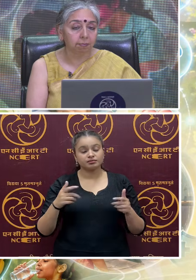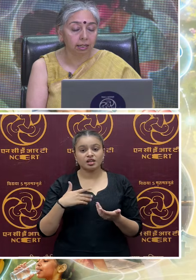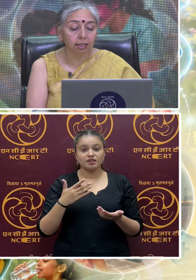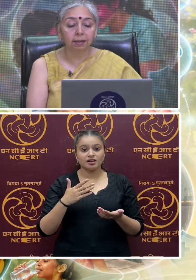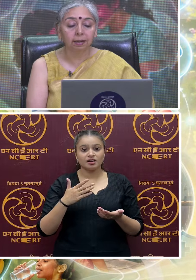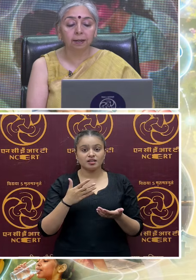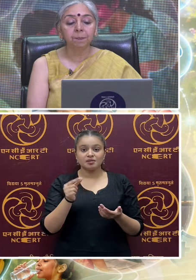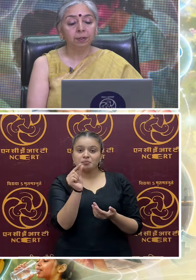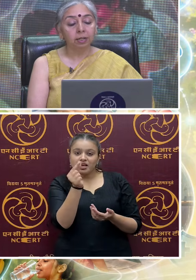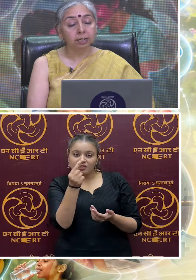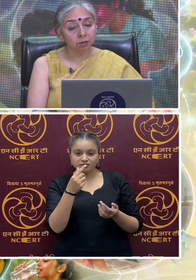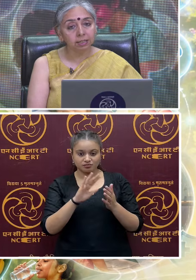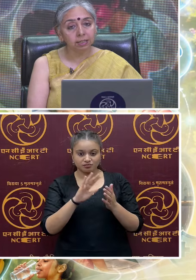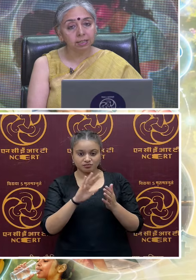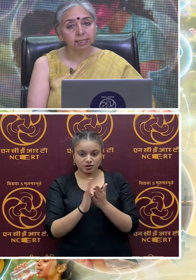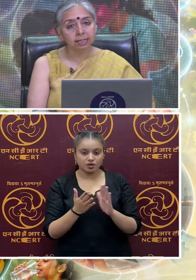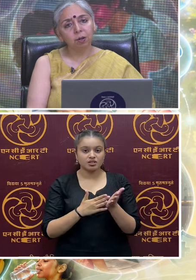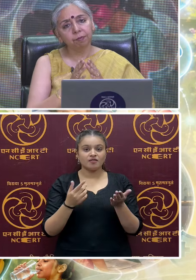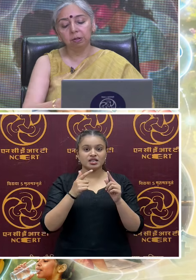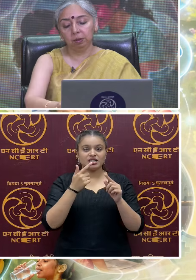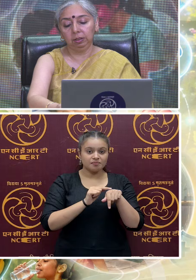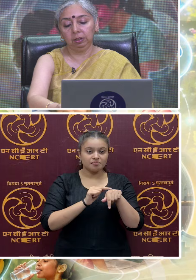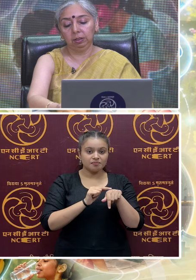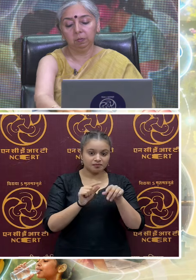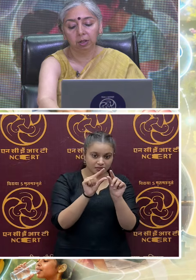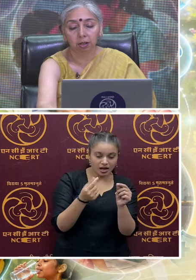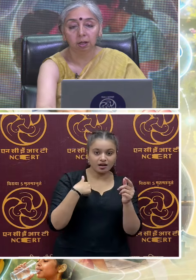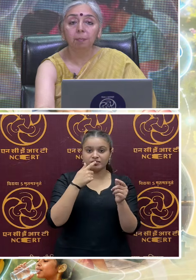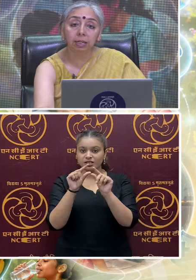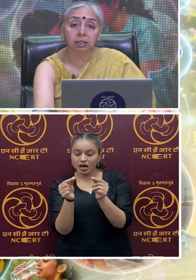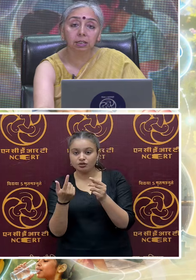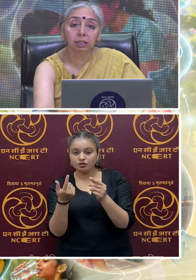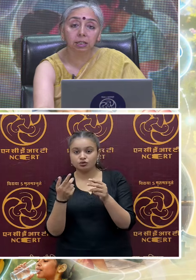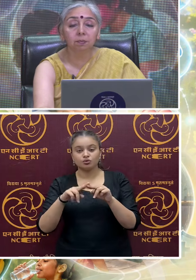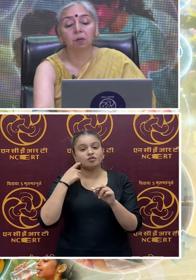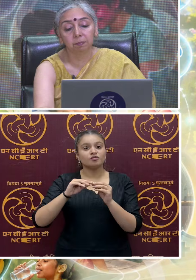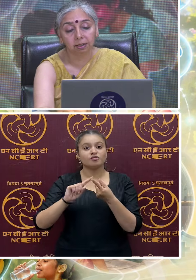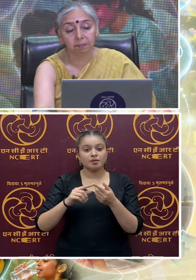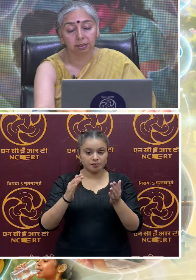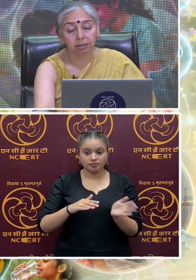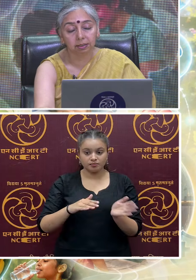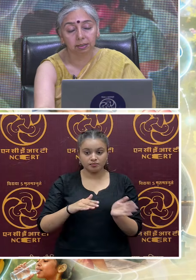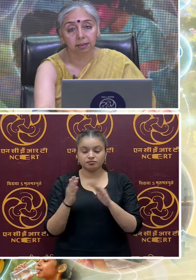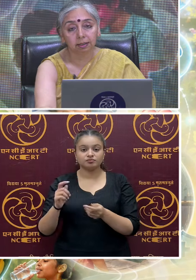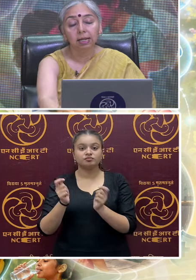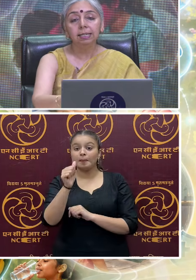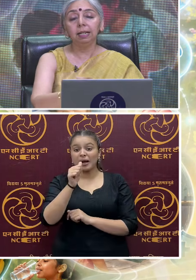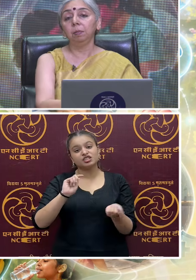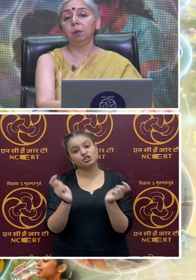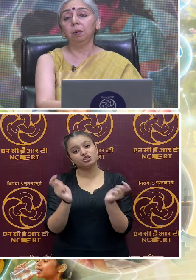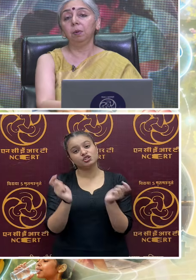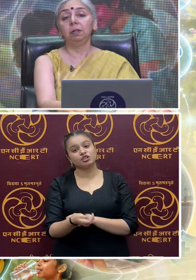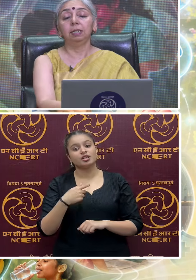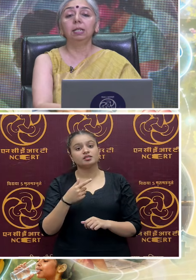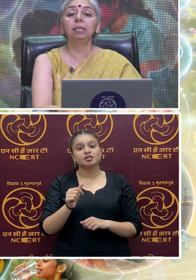हमारी डाइट में नहीं हैं, नट्स एंड ऑयल सीड्स नहीं हैं और फाइबर बहुत कम हो गया है। पानी की जगह हम सॉफ्ट ड्रिंक पीना पसंद करते हैं।